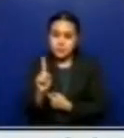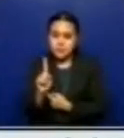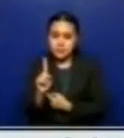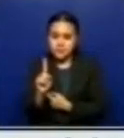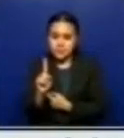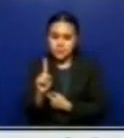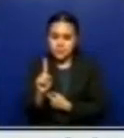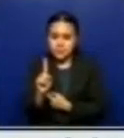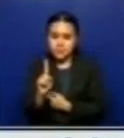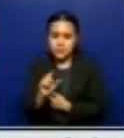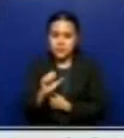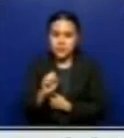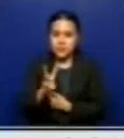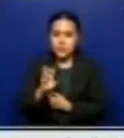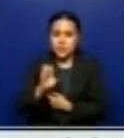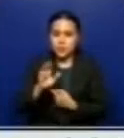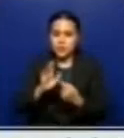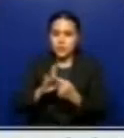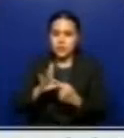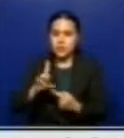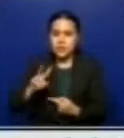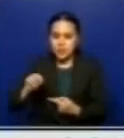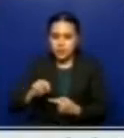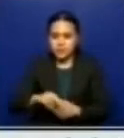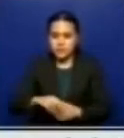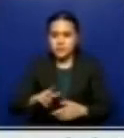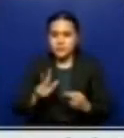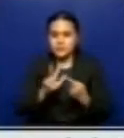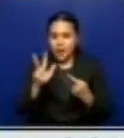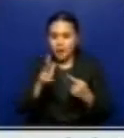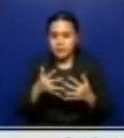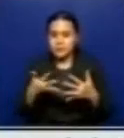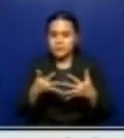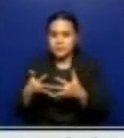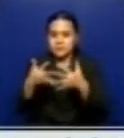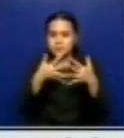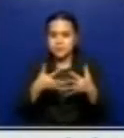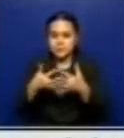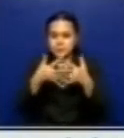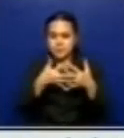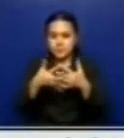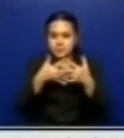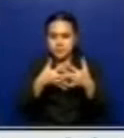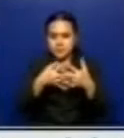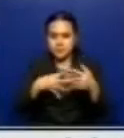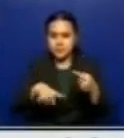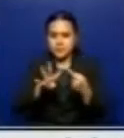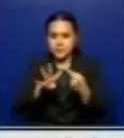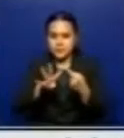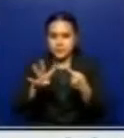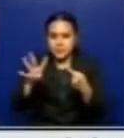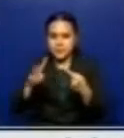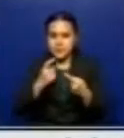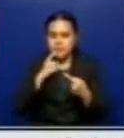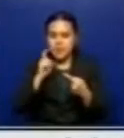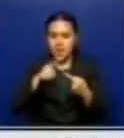ดนประเทศที่3สหรัฐอเมริกาประเทศที่4ฟินแลนด์ประเทศ